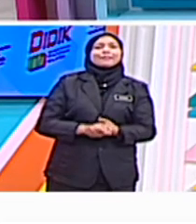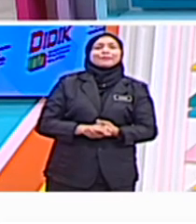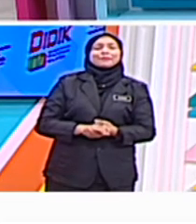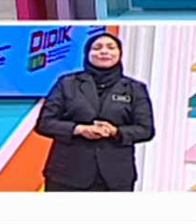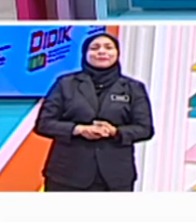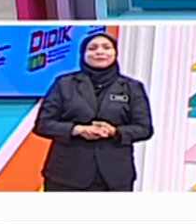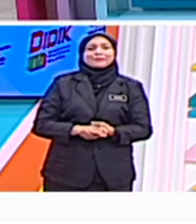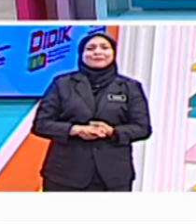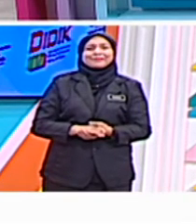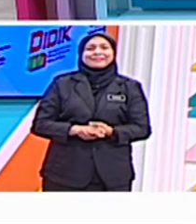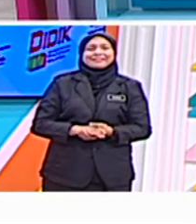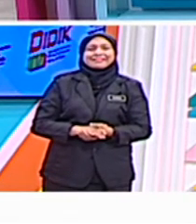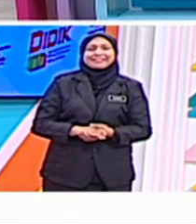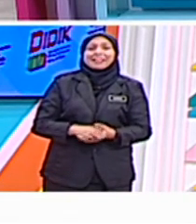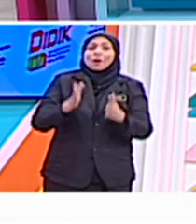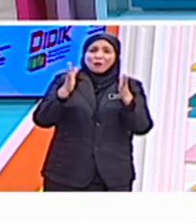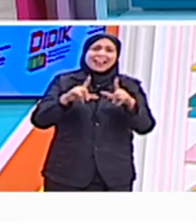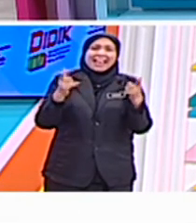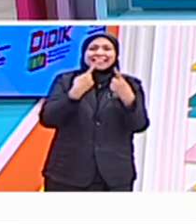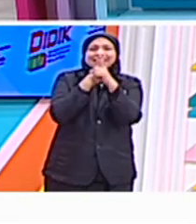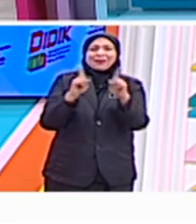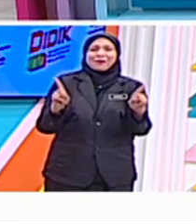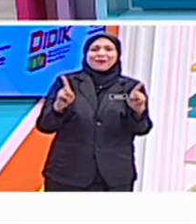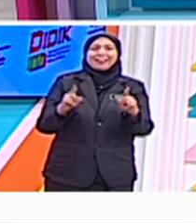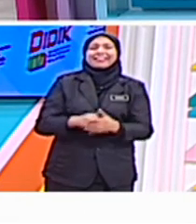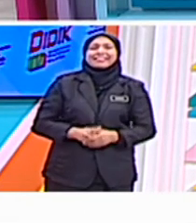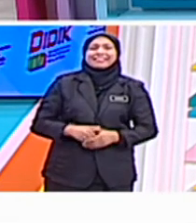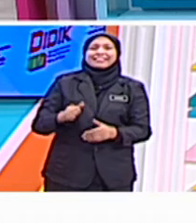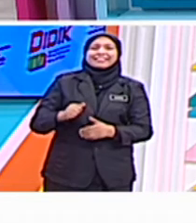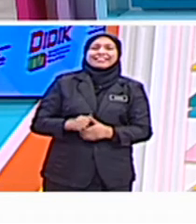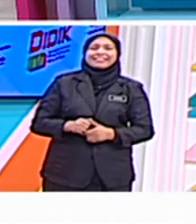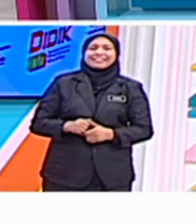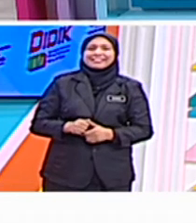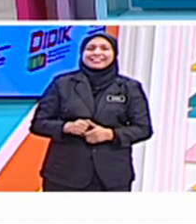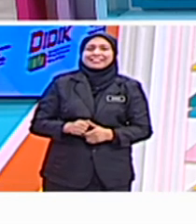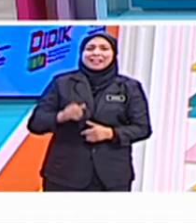Kebersihan. Okey, pandai. Orang lain jawab. Orang lain jawab. Ya, Abran tak dengar ya, cikgu.